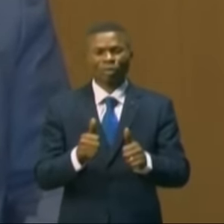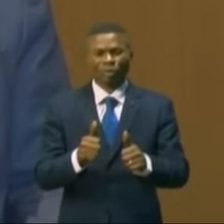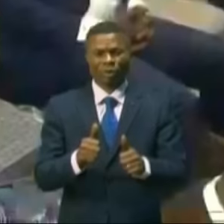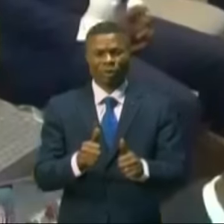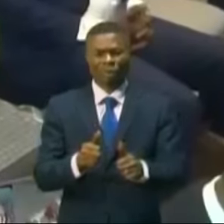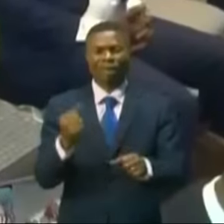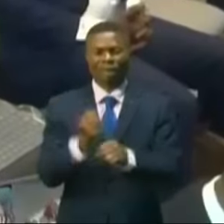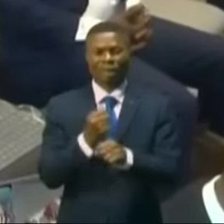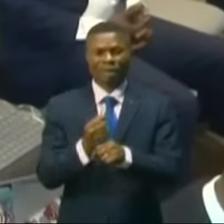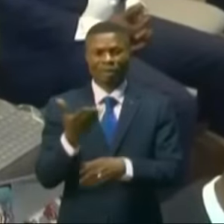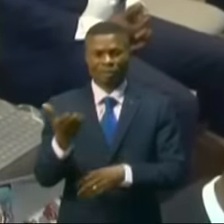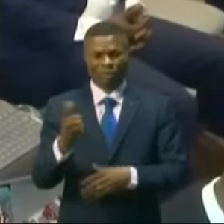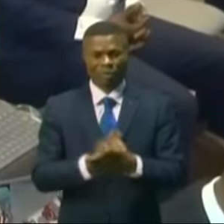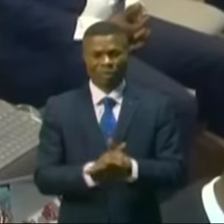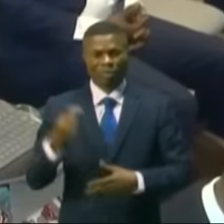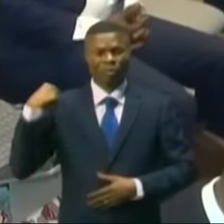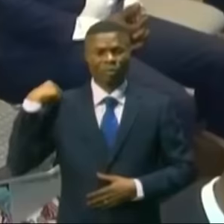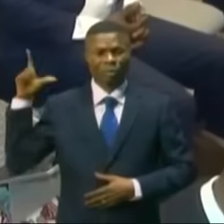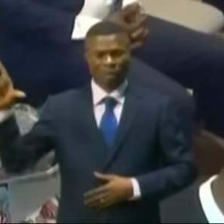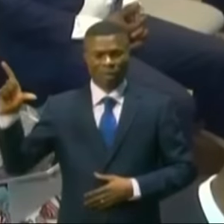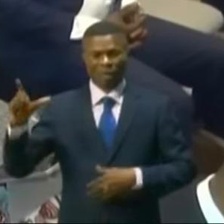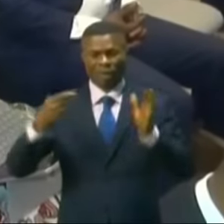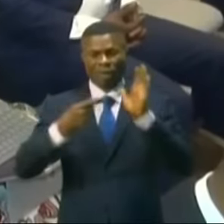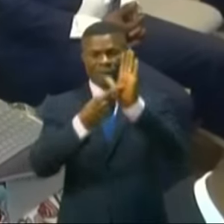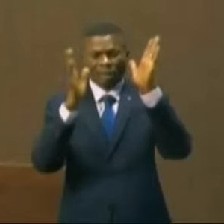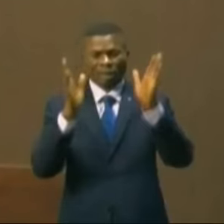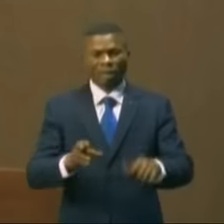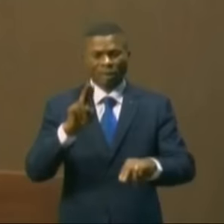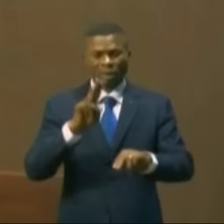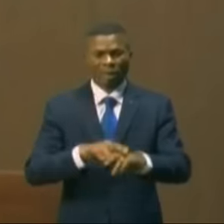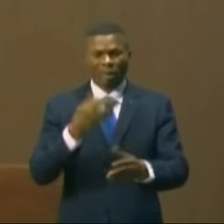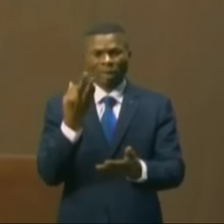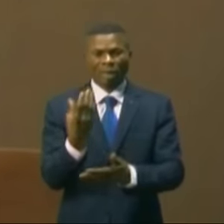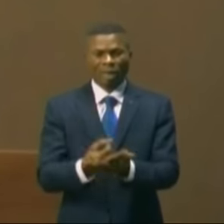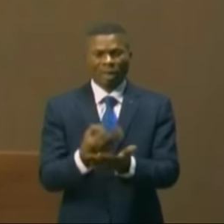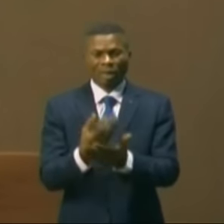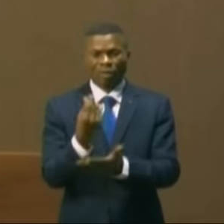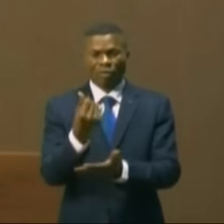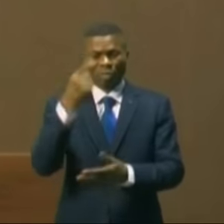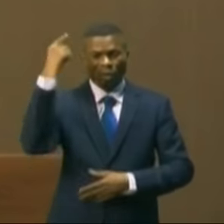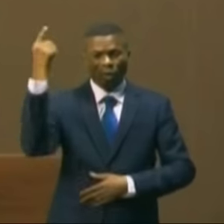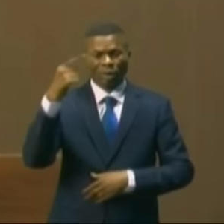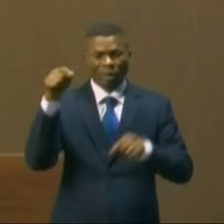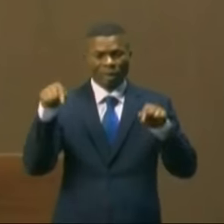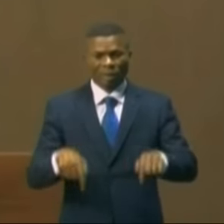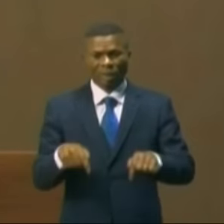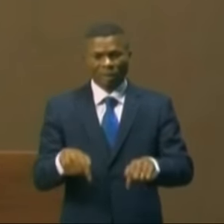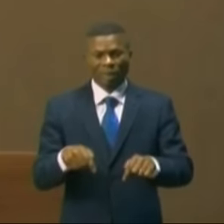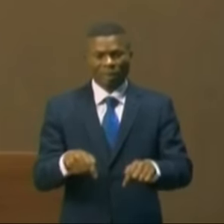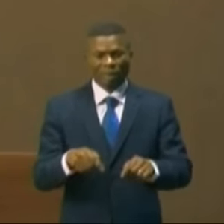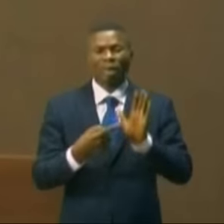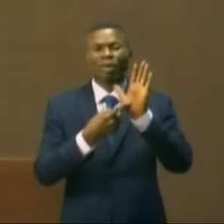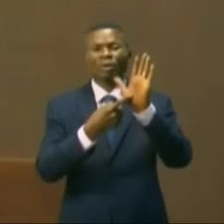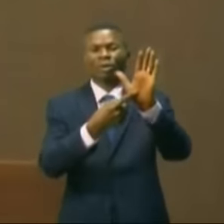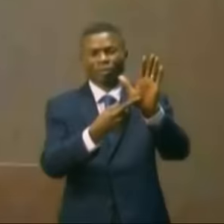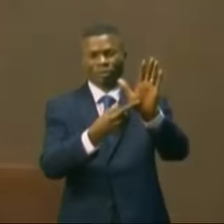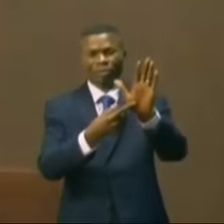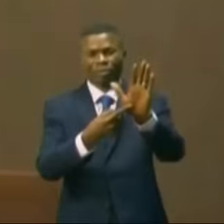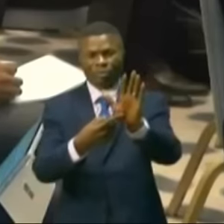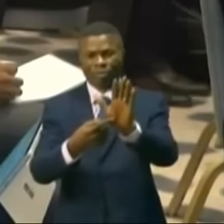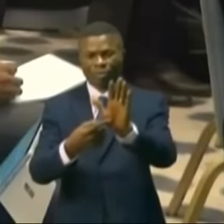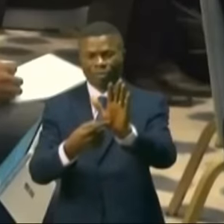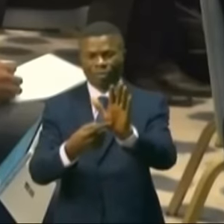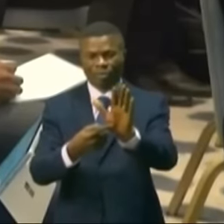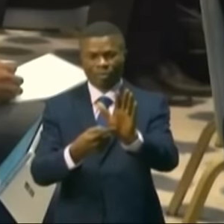services. Gabriel Lost, représentant résident du Fonds monétaire international à RDC, lui a présenté le Fonds